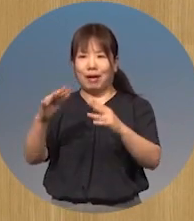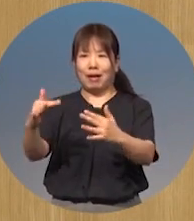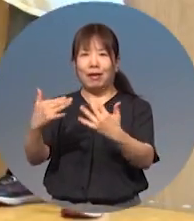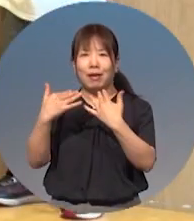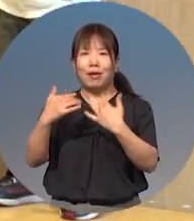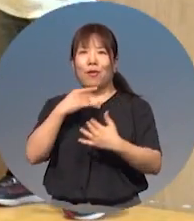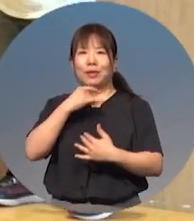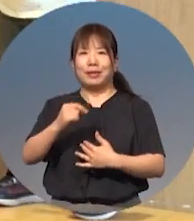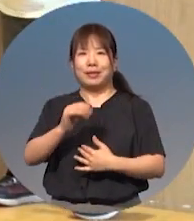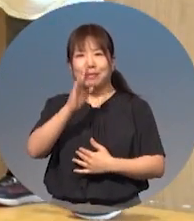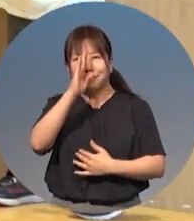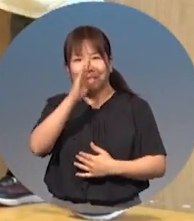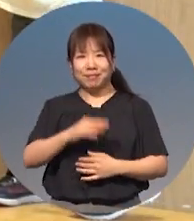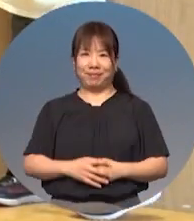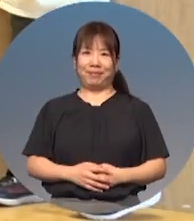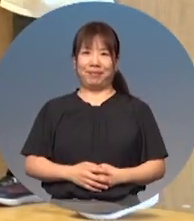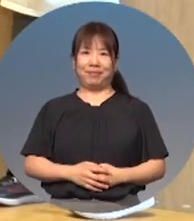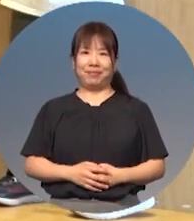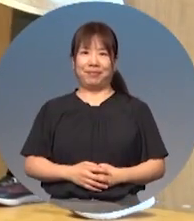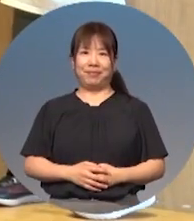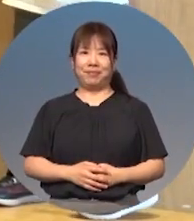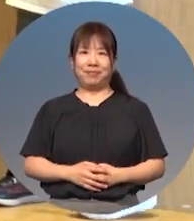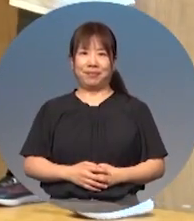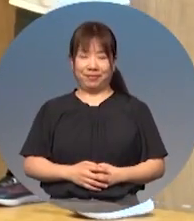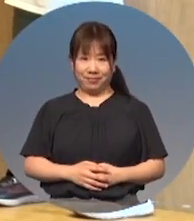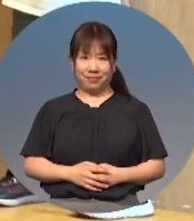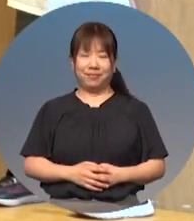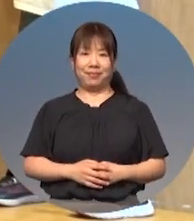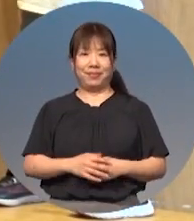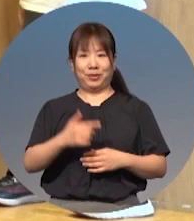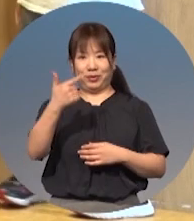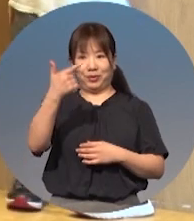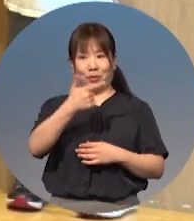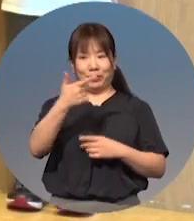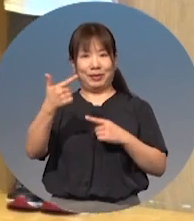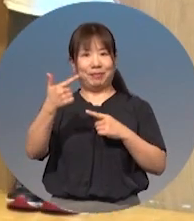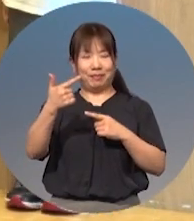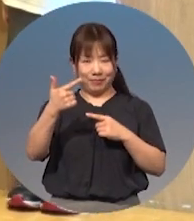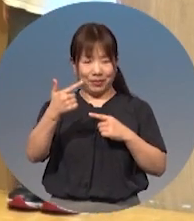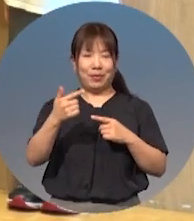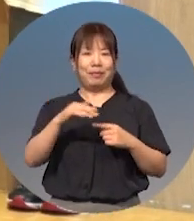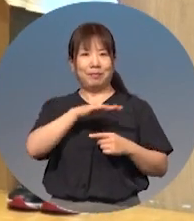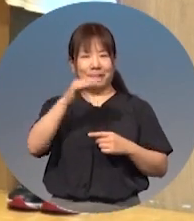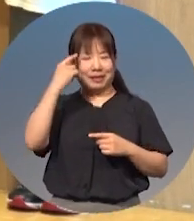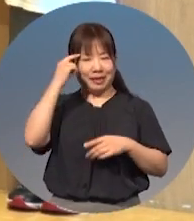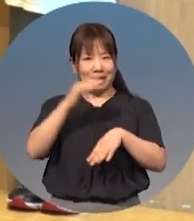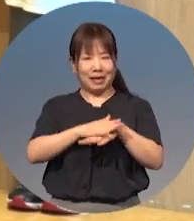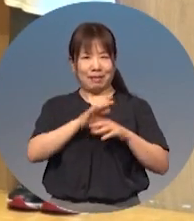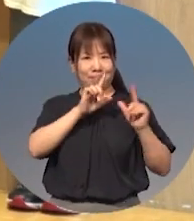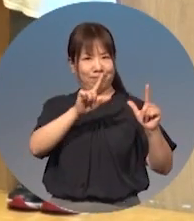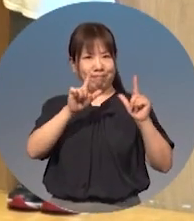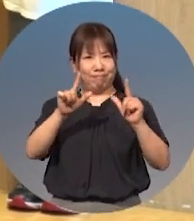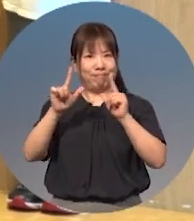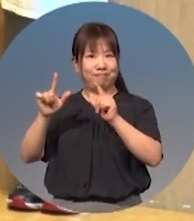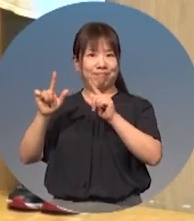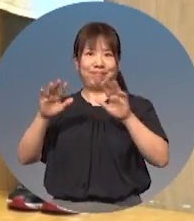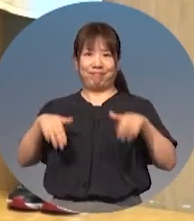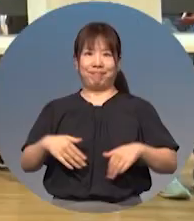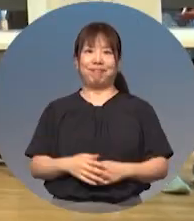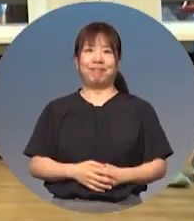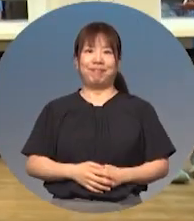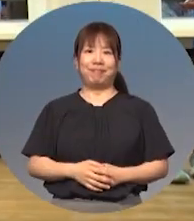ですどの立候補者も一生懸命自分の考えを発表していました